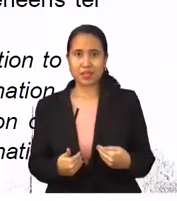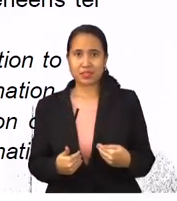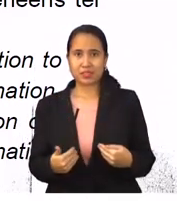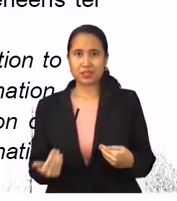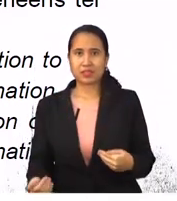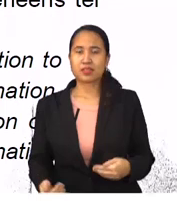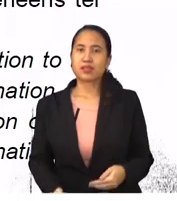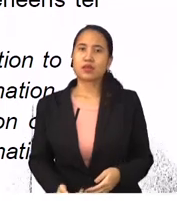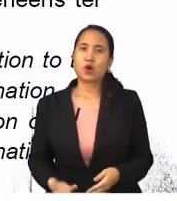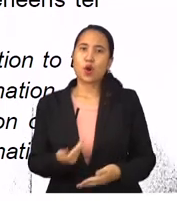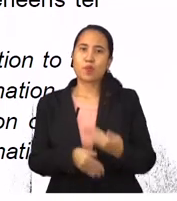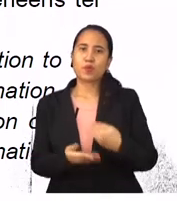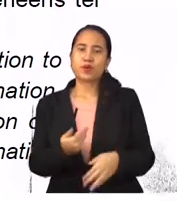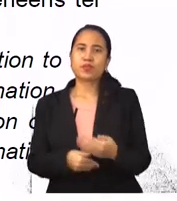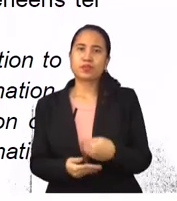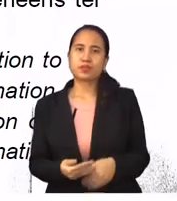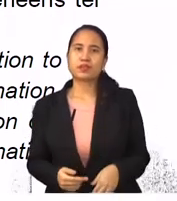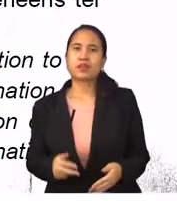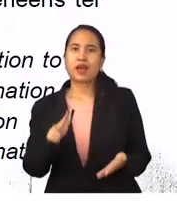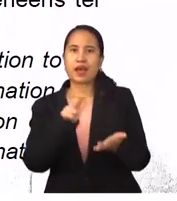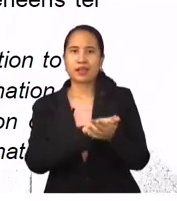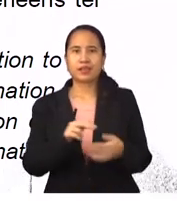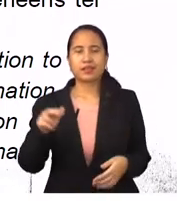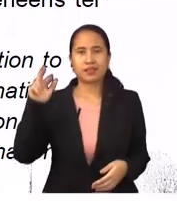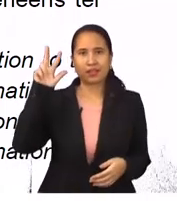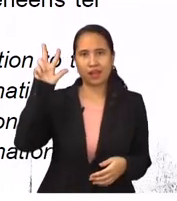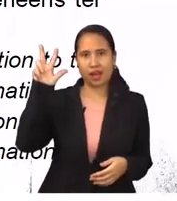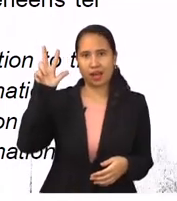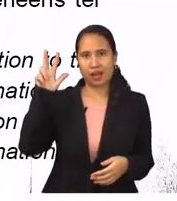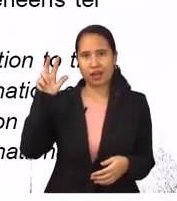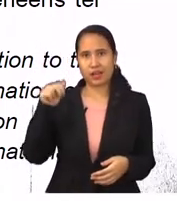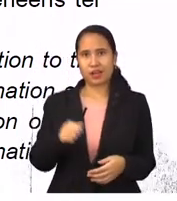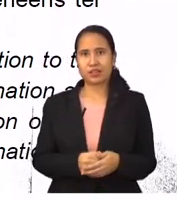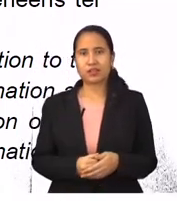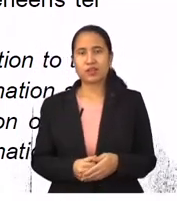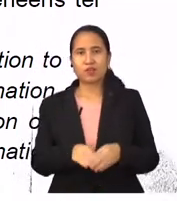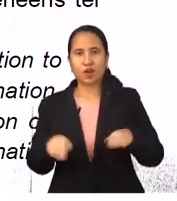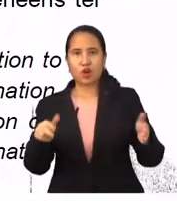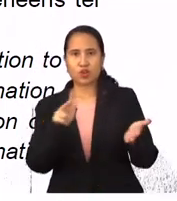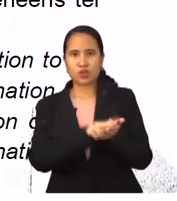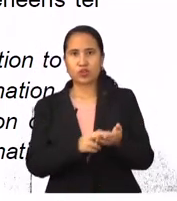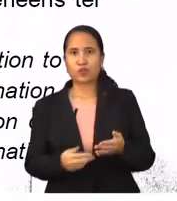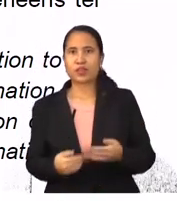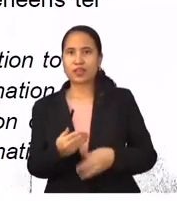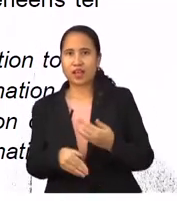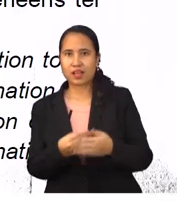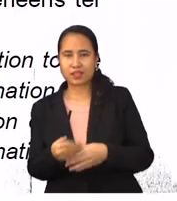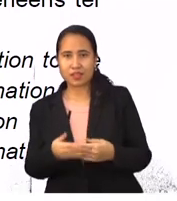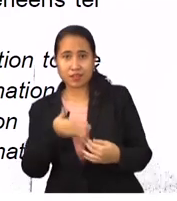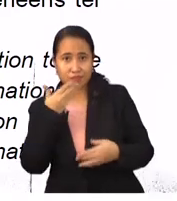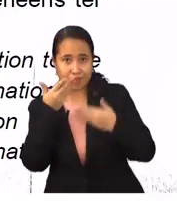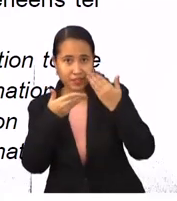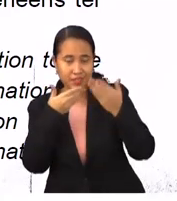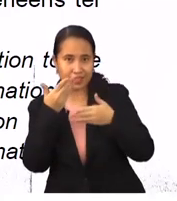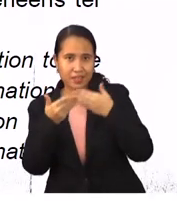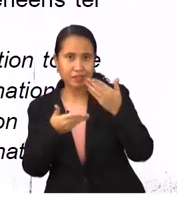plaatsvinden. In artikel 8 lid 2 van de grondwet is een nadere uitwerking gegeven van het in lid 1